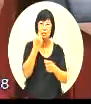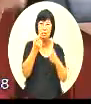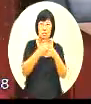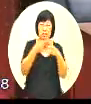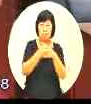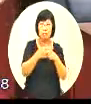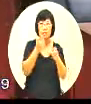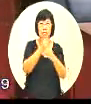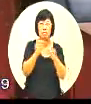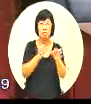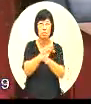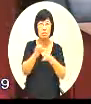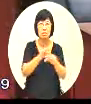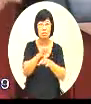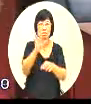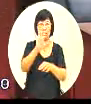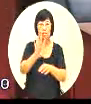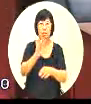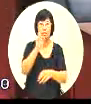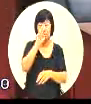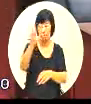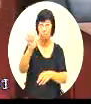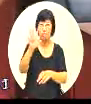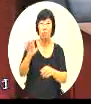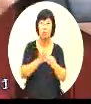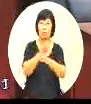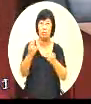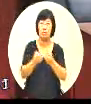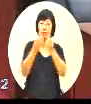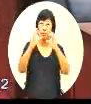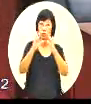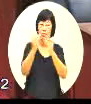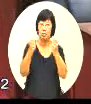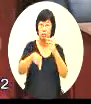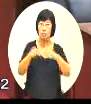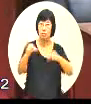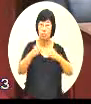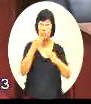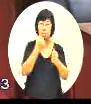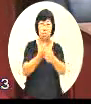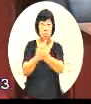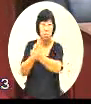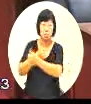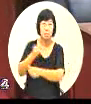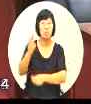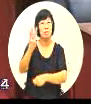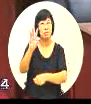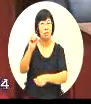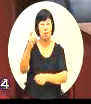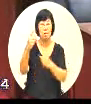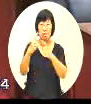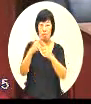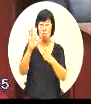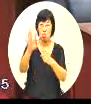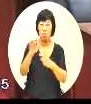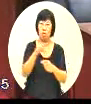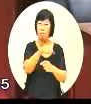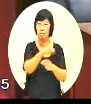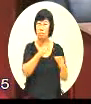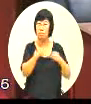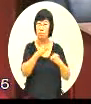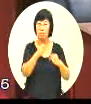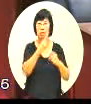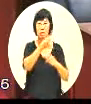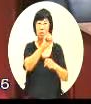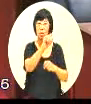但是我也看到我们经发局等等很多局处啊，我这个计划吸引3万呢，那个计划吸引1万呢，问题是我们的总